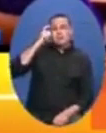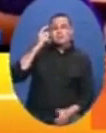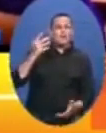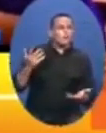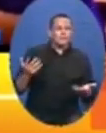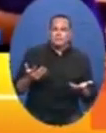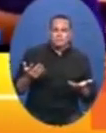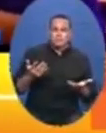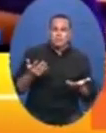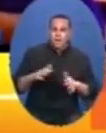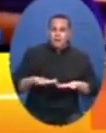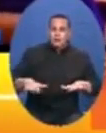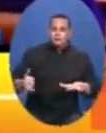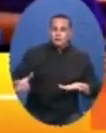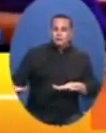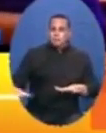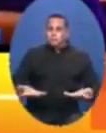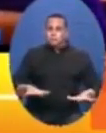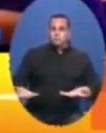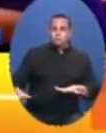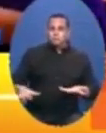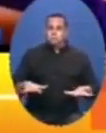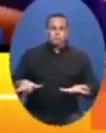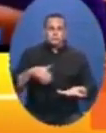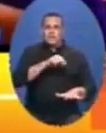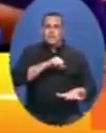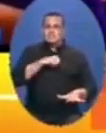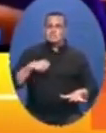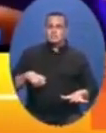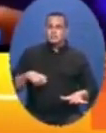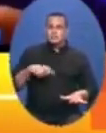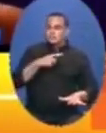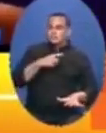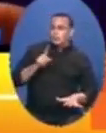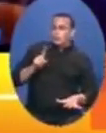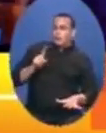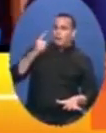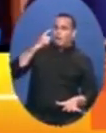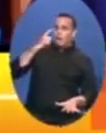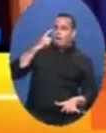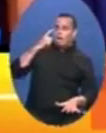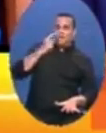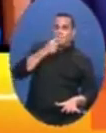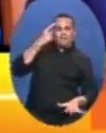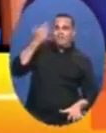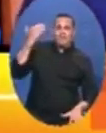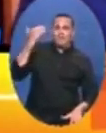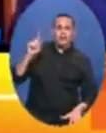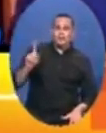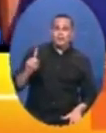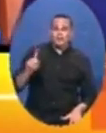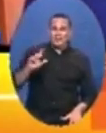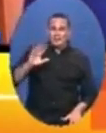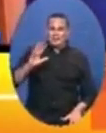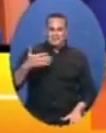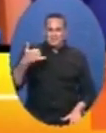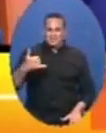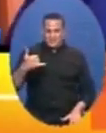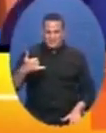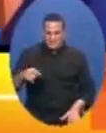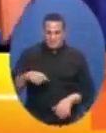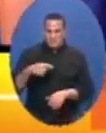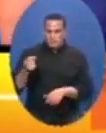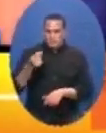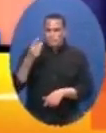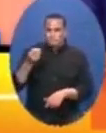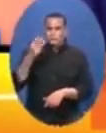חושב שהקרקע רועדת עכשיו מתחת לרגליים של סין בצורה שהיא לא לגמרי חזתה. מכמה שמה שאני רואה שמגיע אליי בשבועות